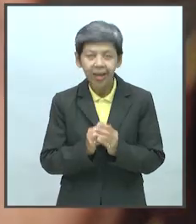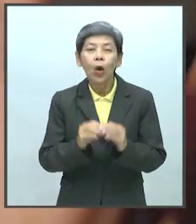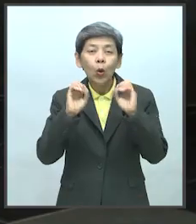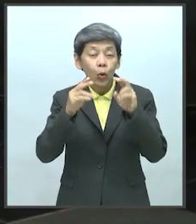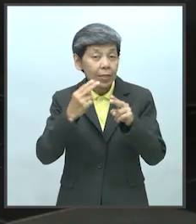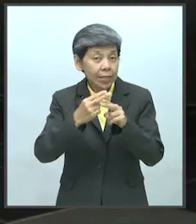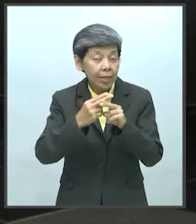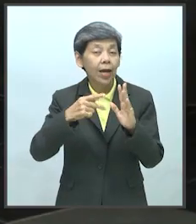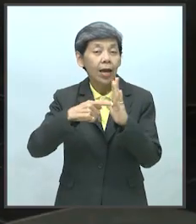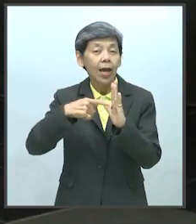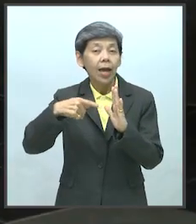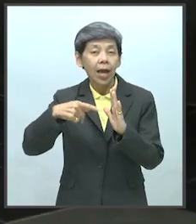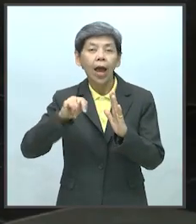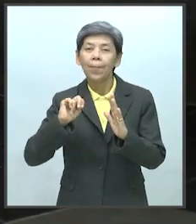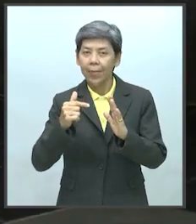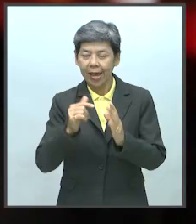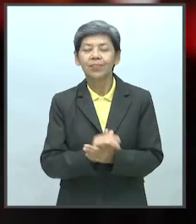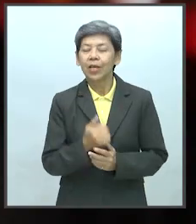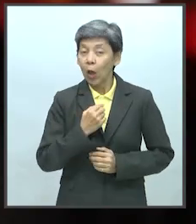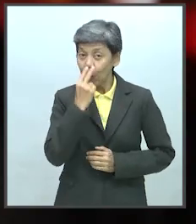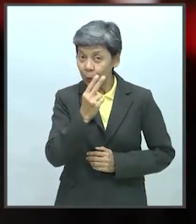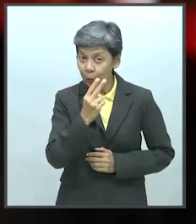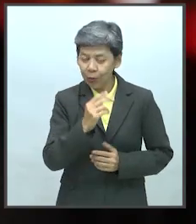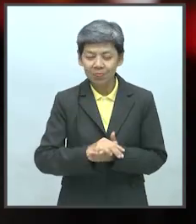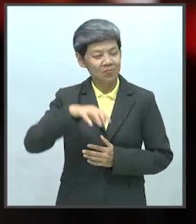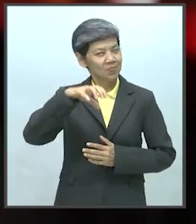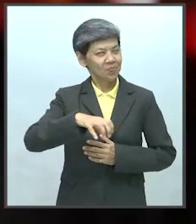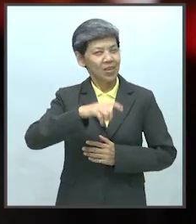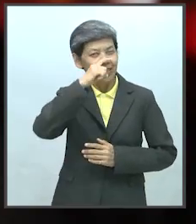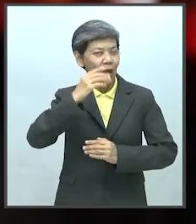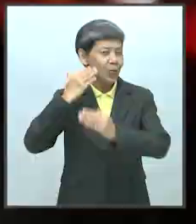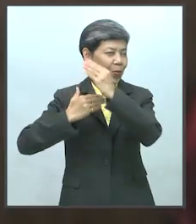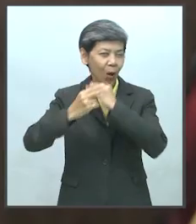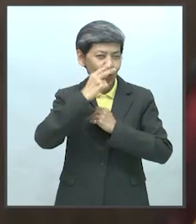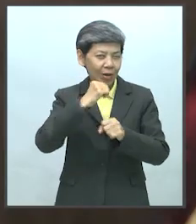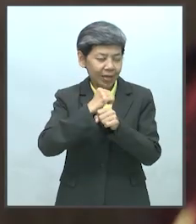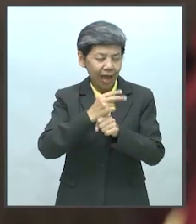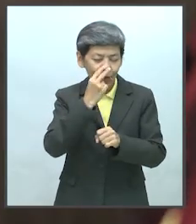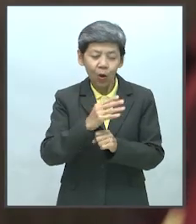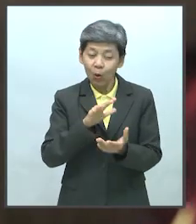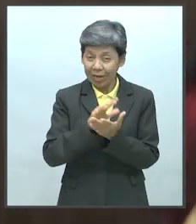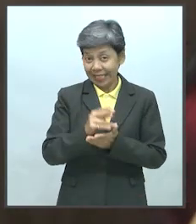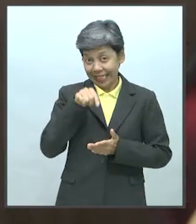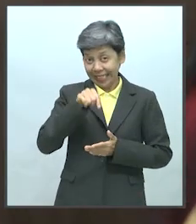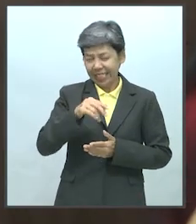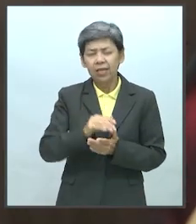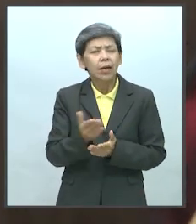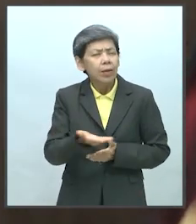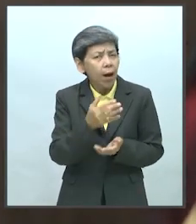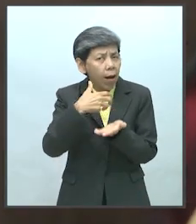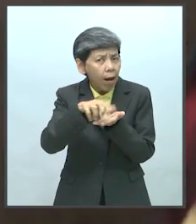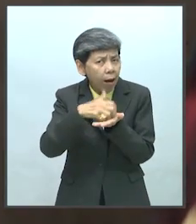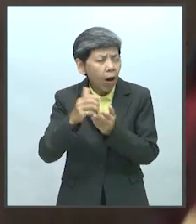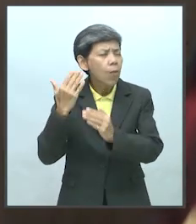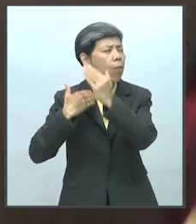สวัสดีค่ะปูแพงวันนี้นะคะหญิงมาขอเยี่ยมชมคาเฟ่ขนมไทยนะคะแล้วก็โรงเรียนที่นี่ด้วยอยาก